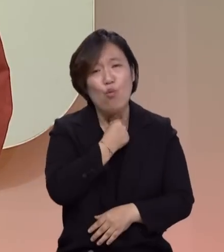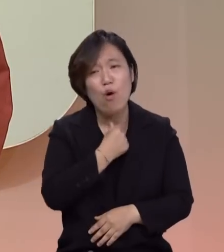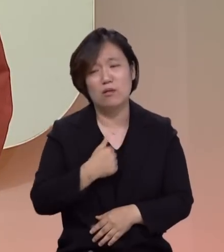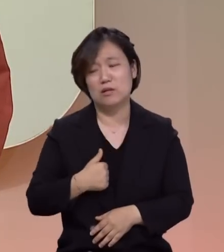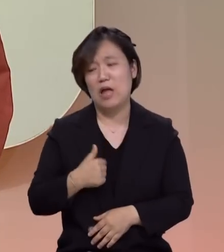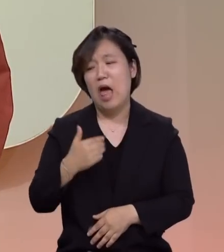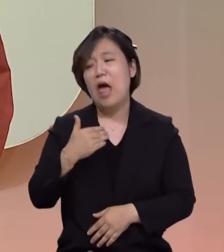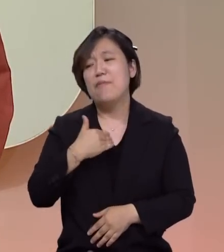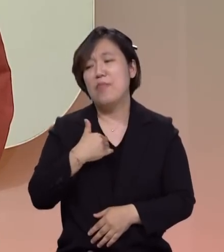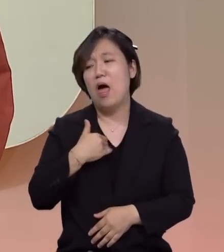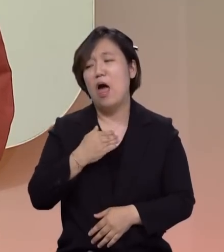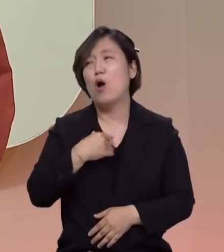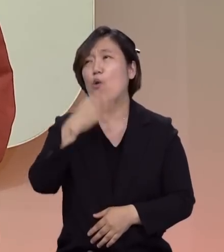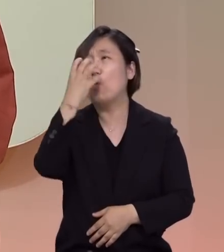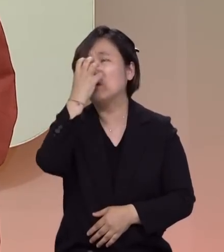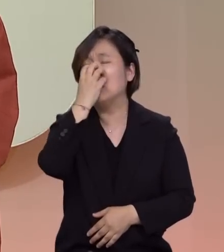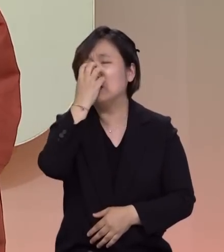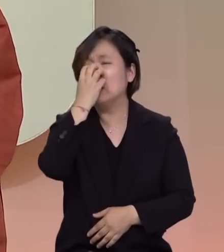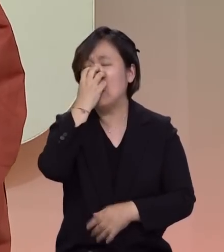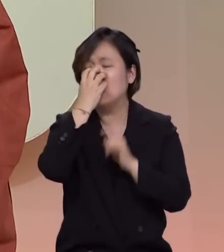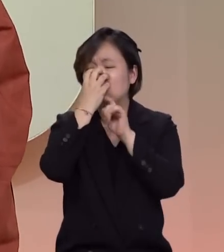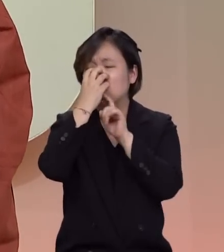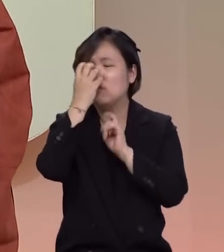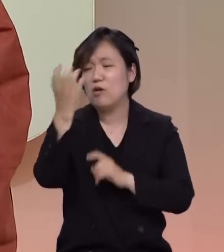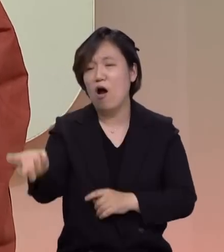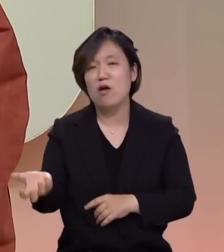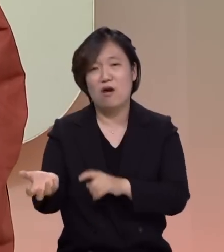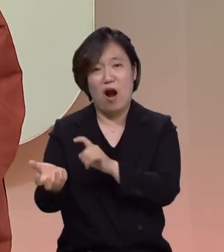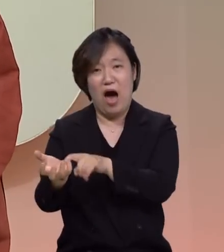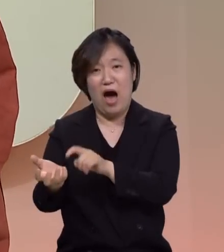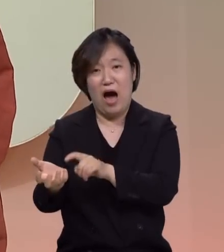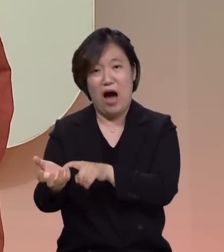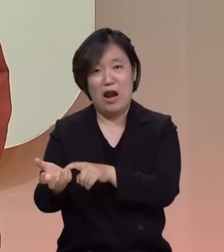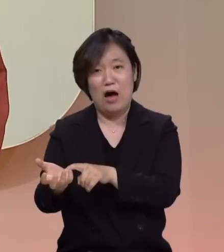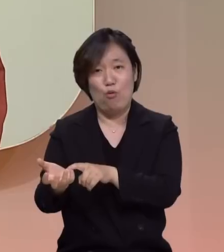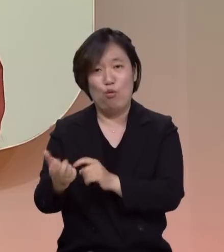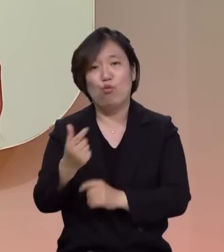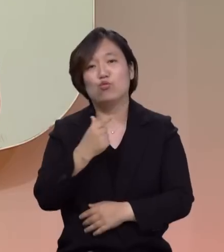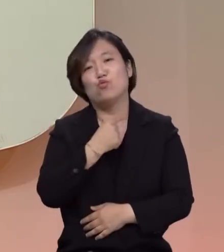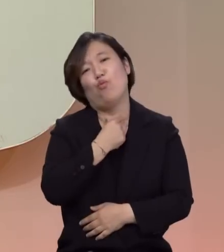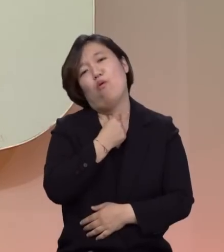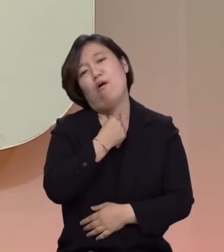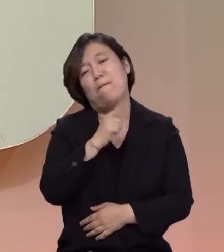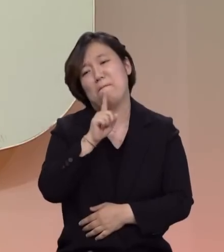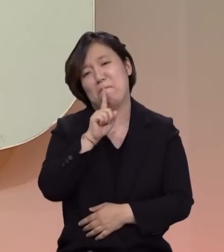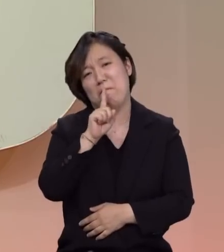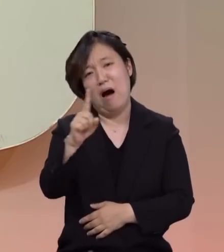콧등에 붙어 있는 술자나 똑하고 떨어져라 하는 바람에